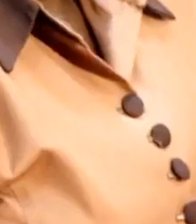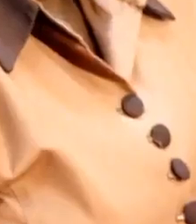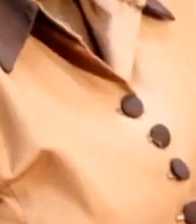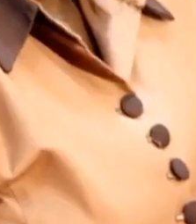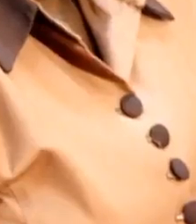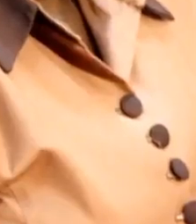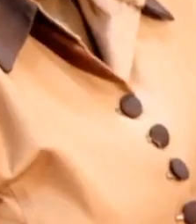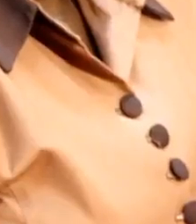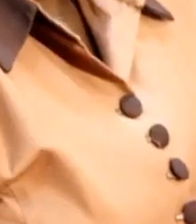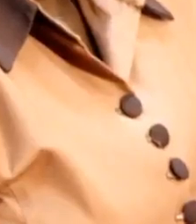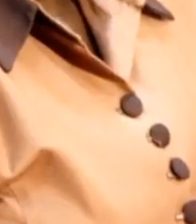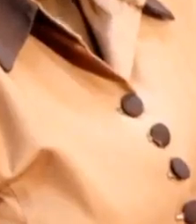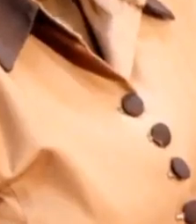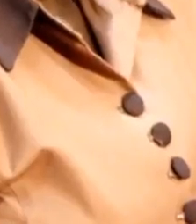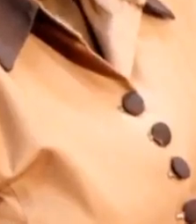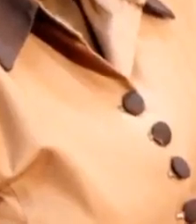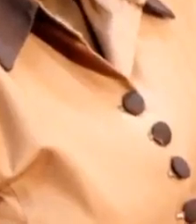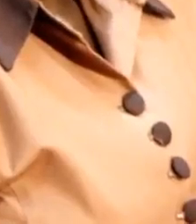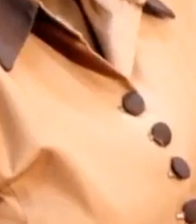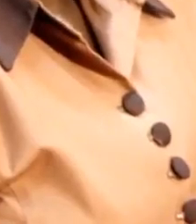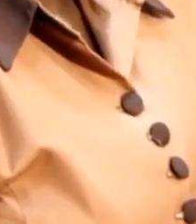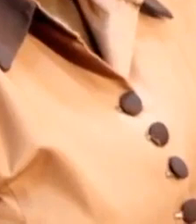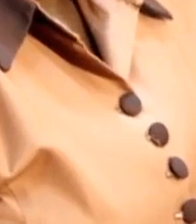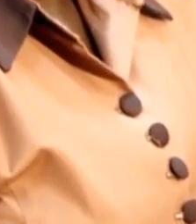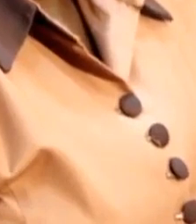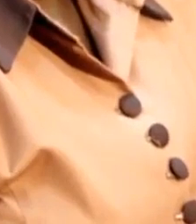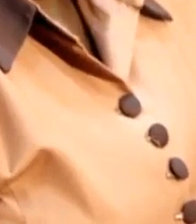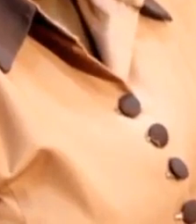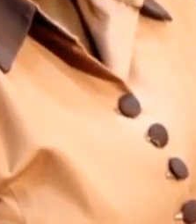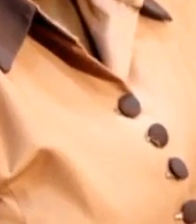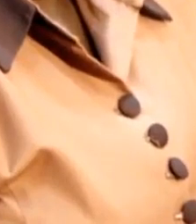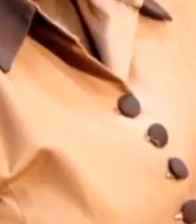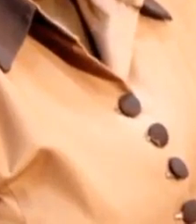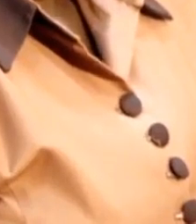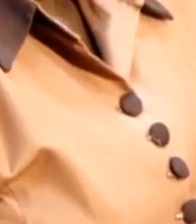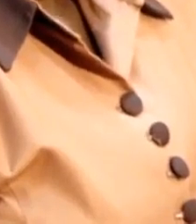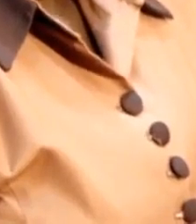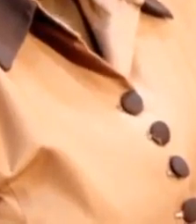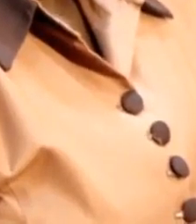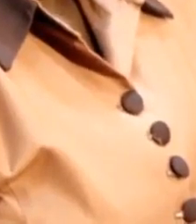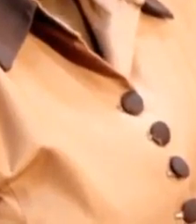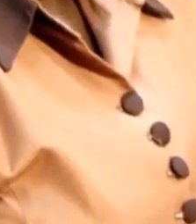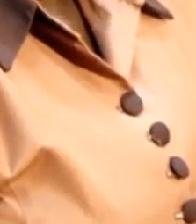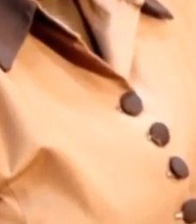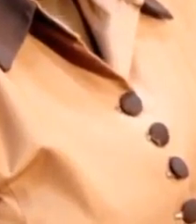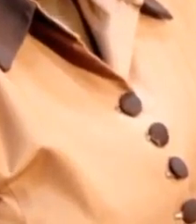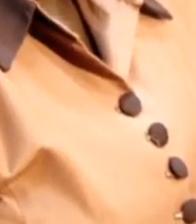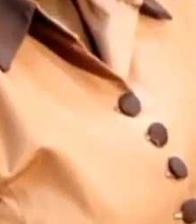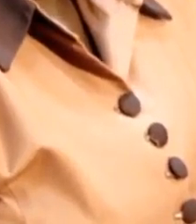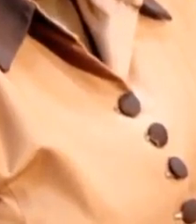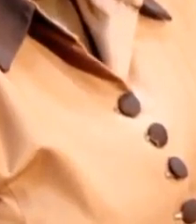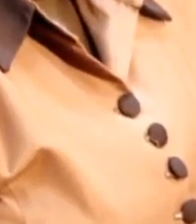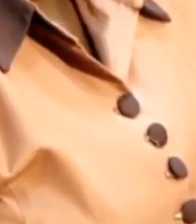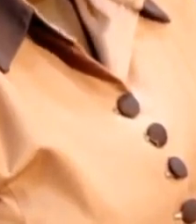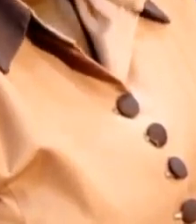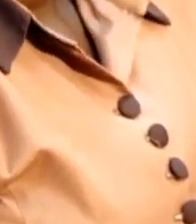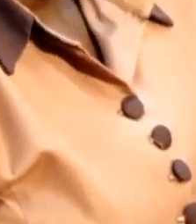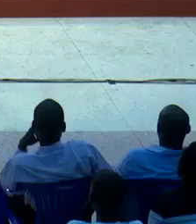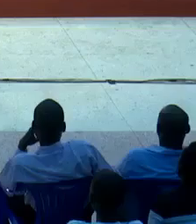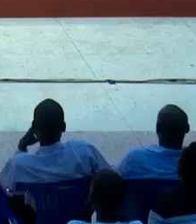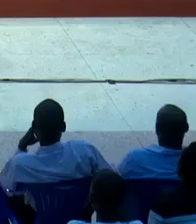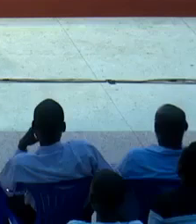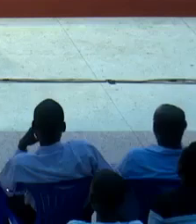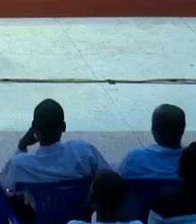nikawa mwenyewe. Mke wangu aliniacha nikawa mwenyewe. Alijali ndugu zake au alijali kazi